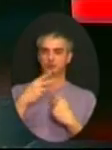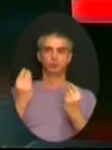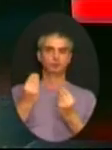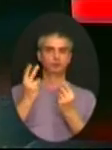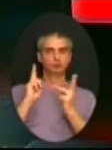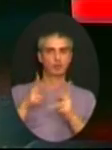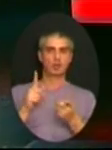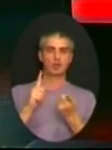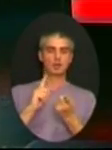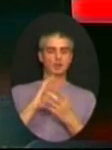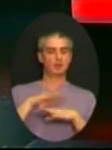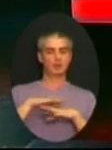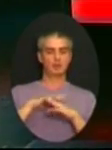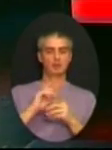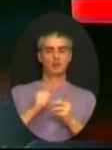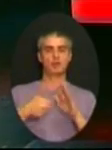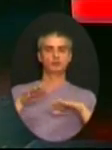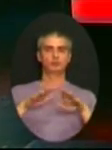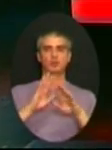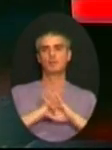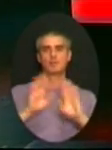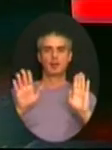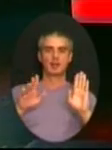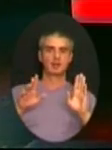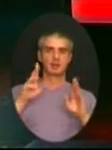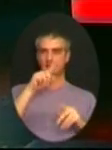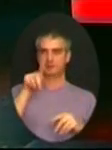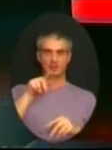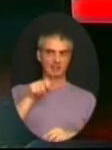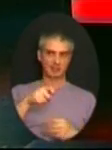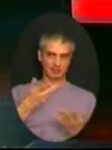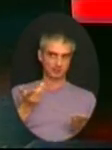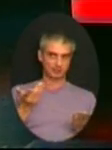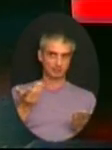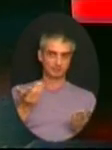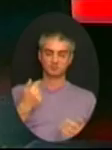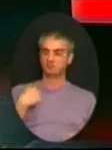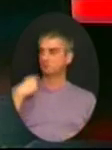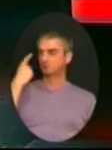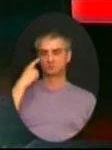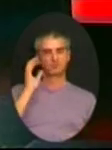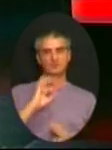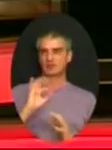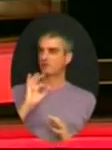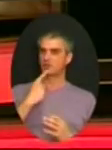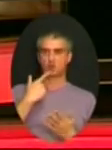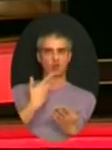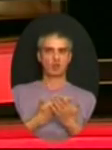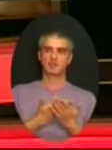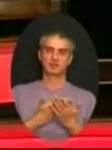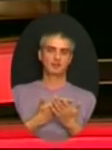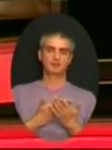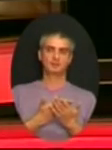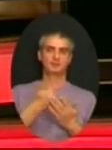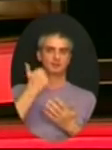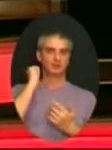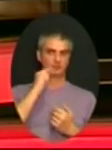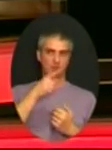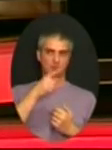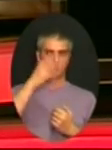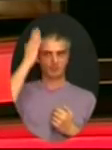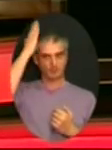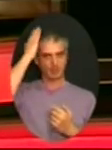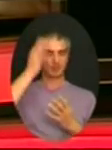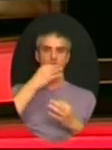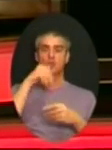מישהו שיכול לתפקד כראש ממשלה מבלי לפזר את הכנסת? היה ו... אני חושב שאף אחד לא יודע בזה באופן פומבי. אתמול, אגב, בנט נשאל